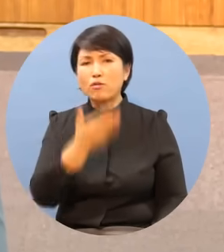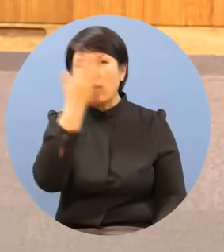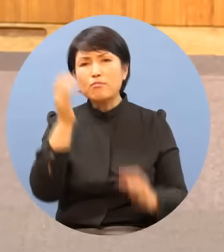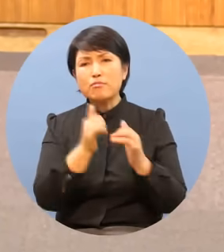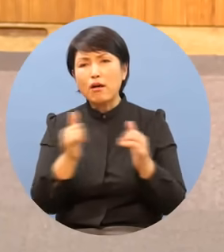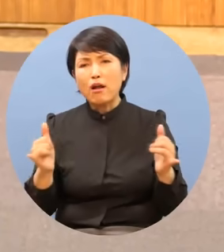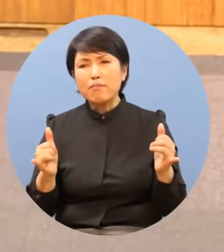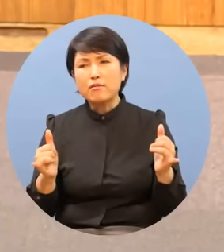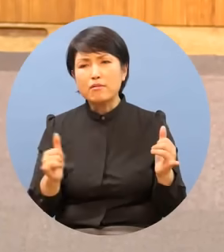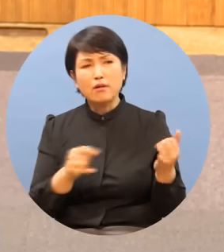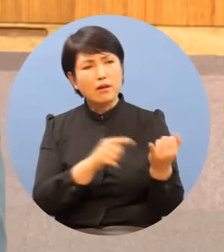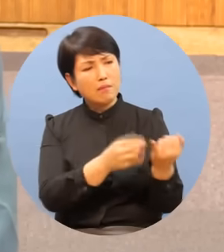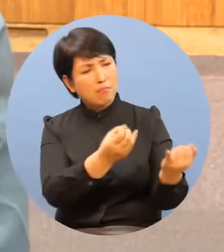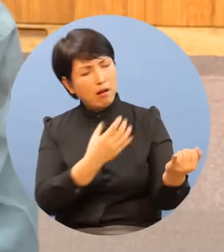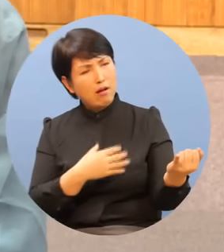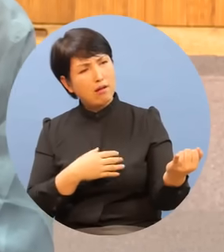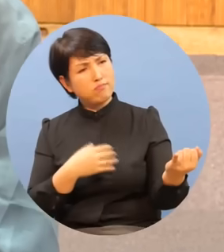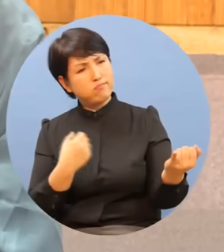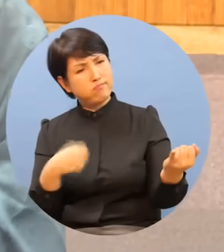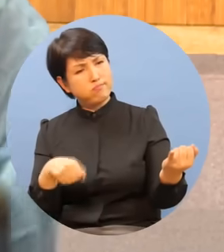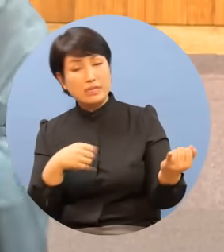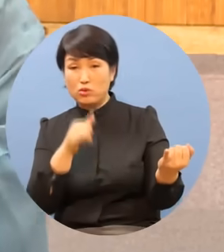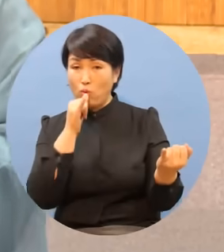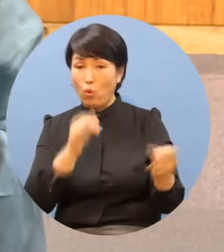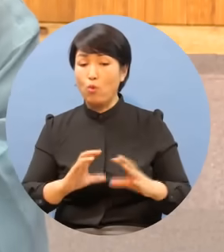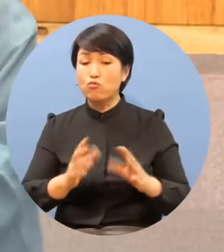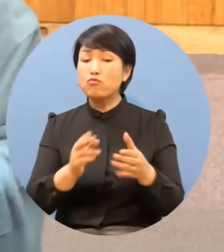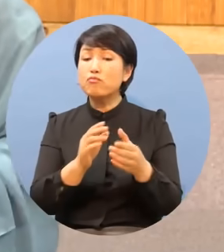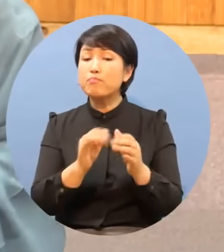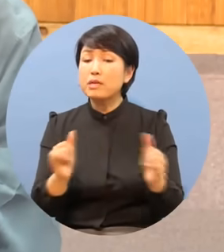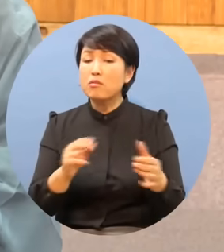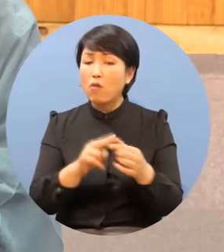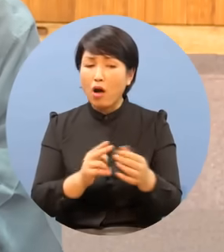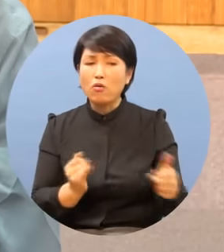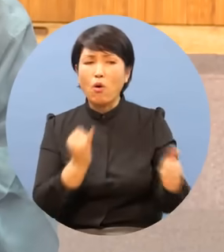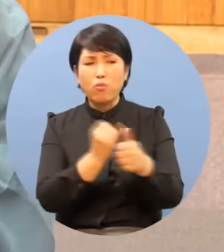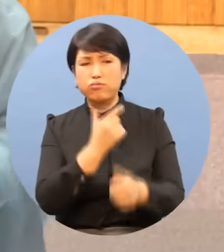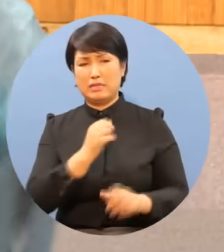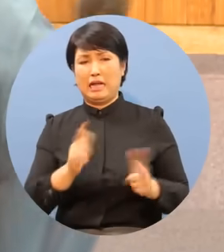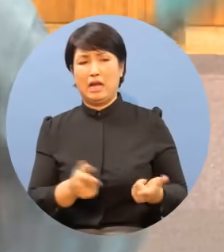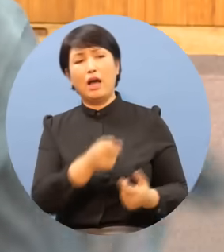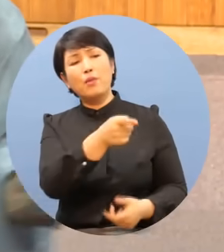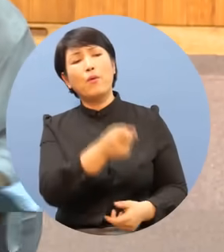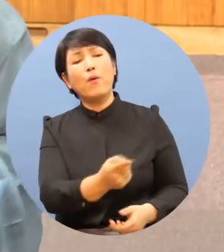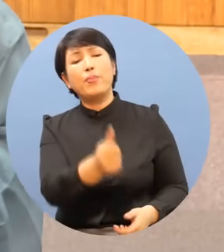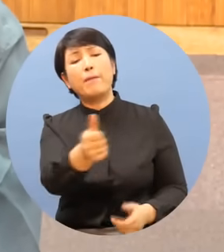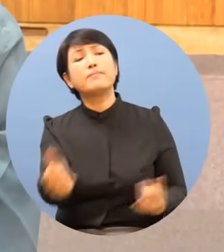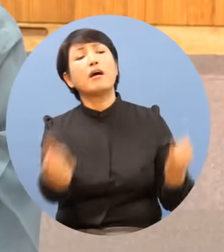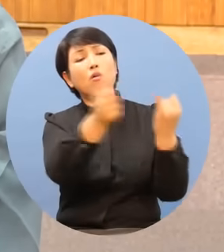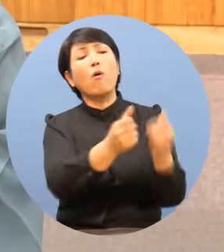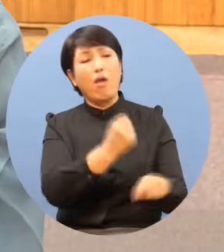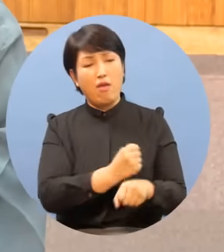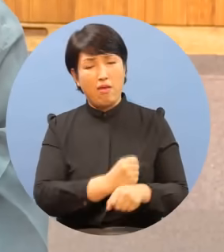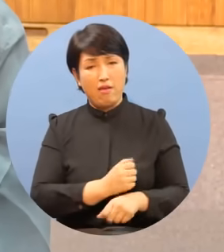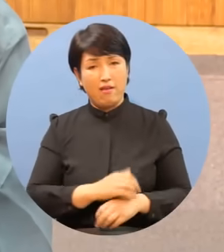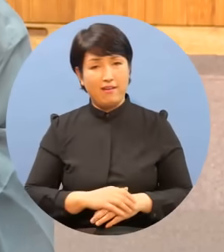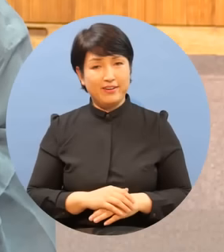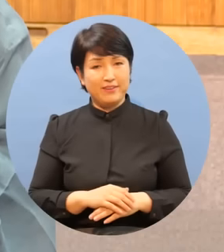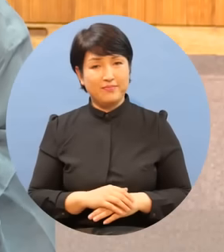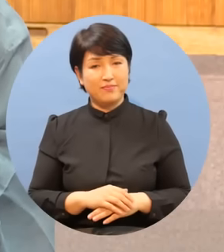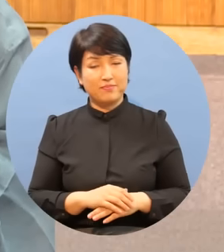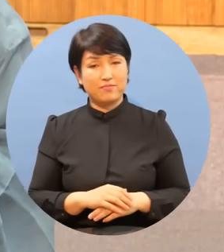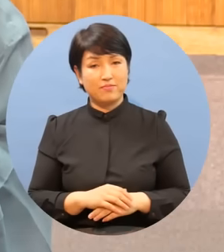그렇게 안 느껴요. 그러니까 국민하고 결혼하는 거 우리는 원하지 않는다. 남자하고 해라 이거예요.